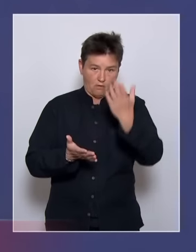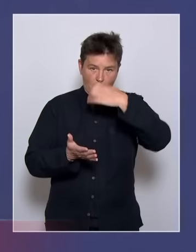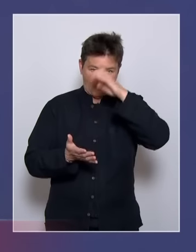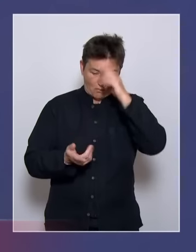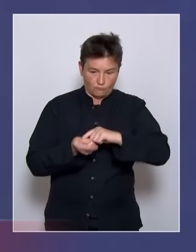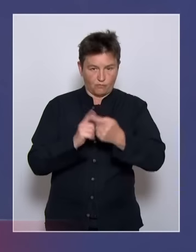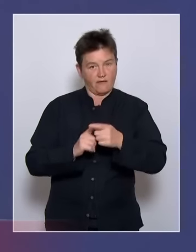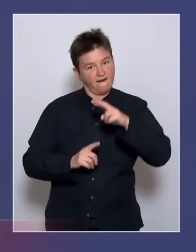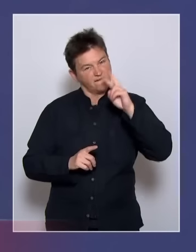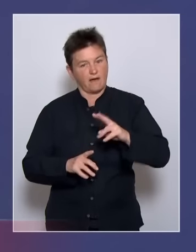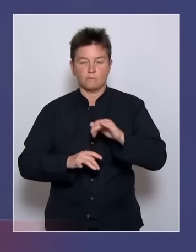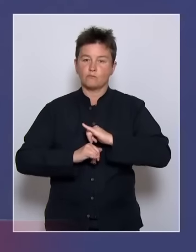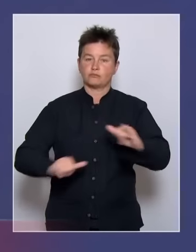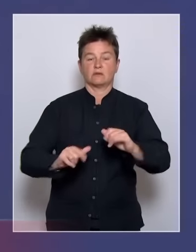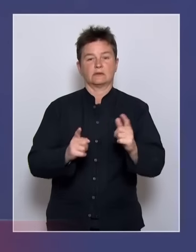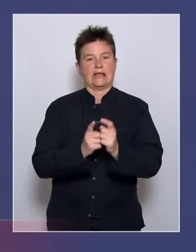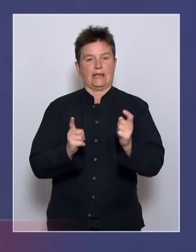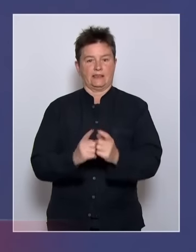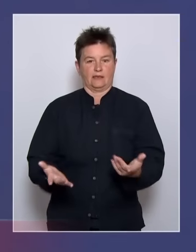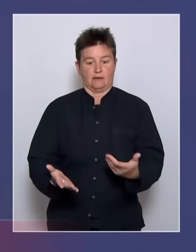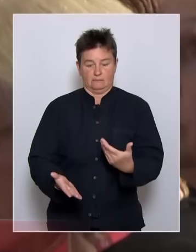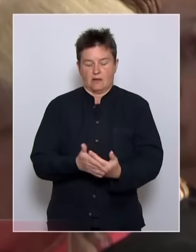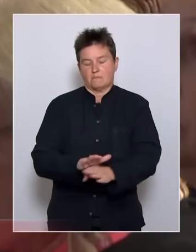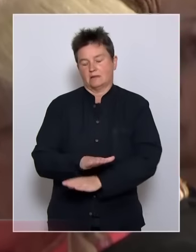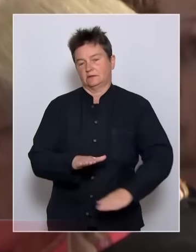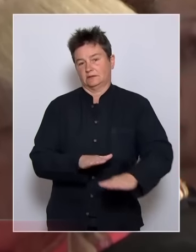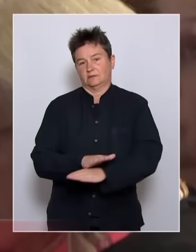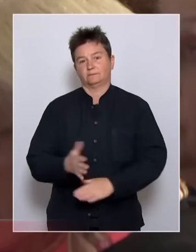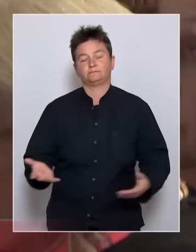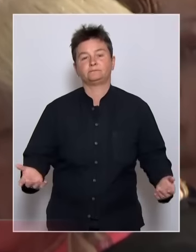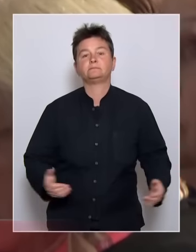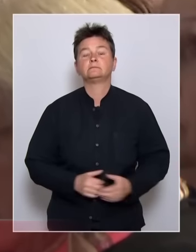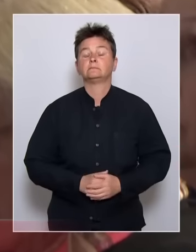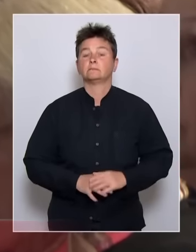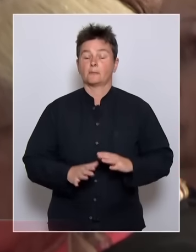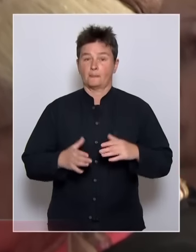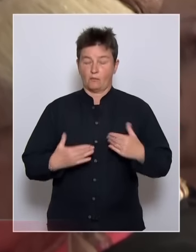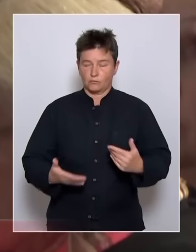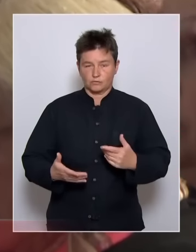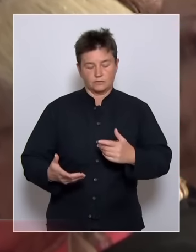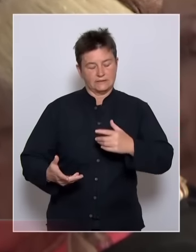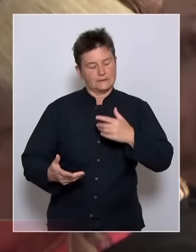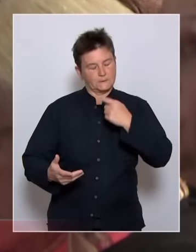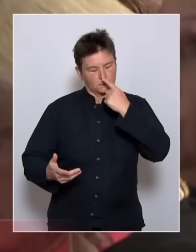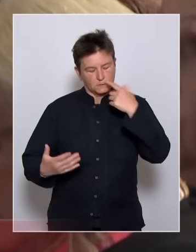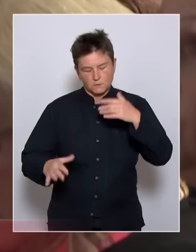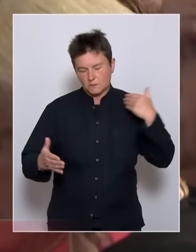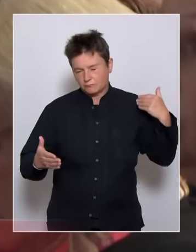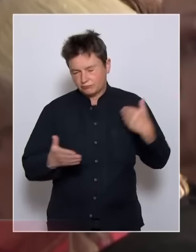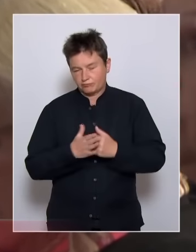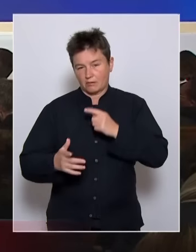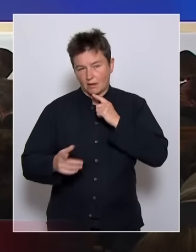véritable puissance électrique. Et c'est ça, la clé. Et aujourd'hui, nous avons commis des erreurs ces dernières années